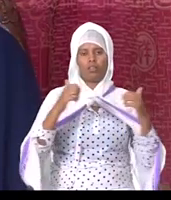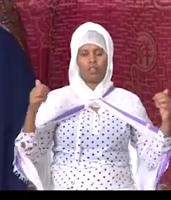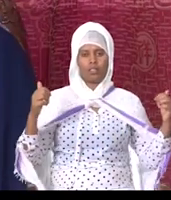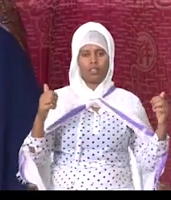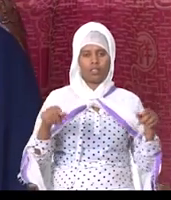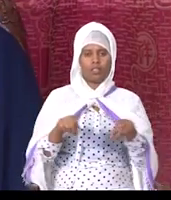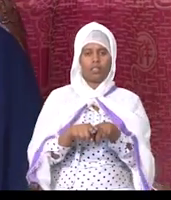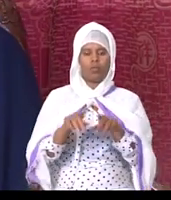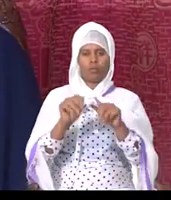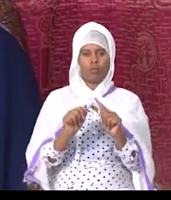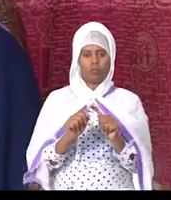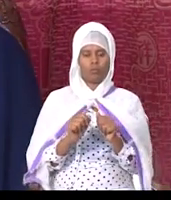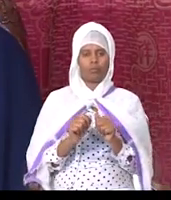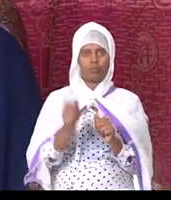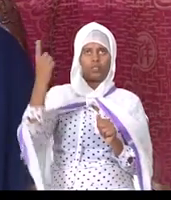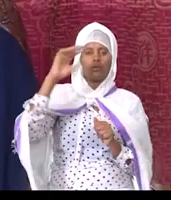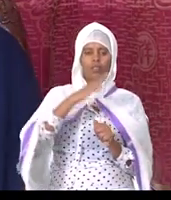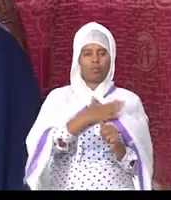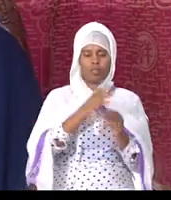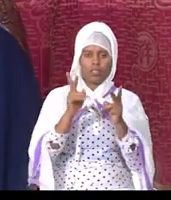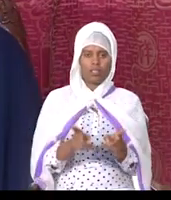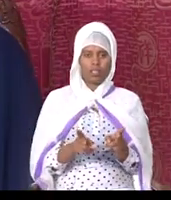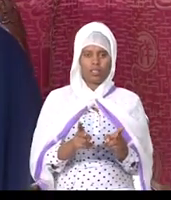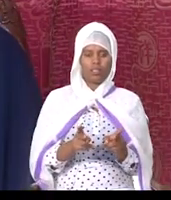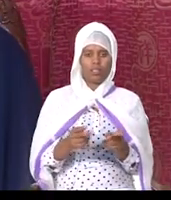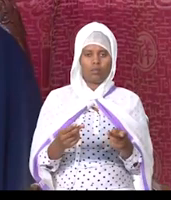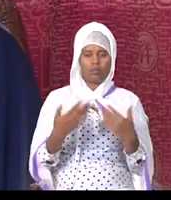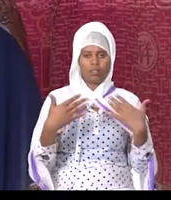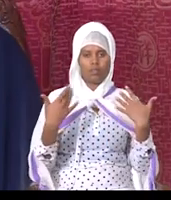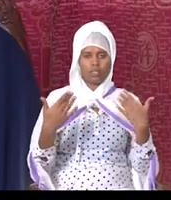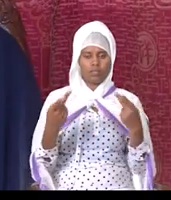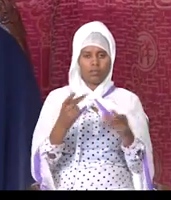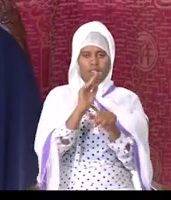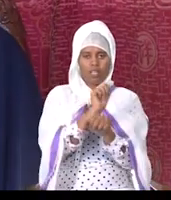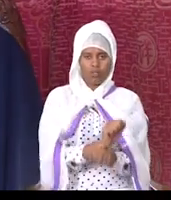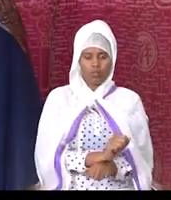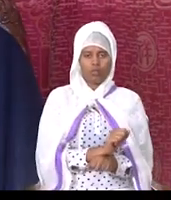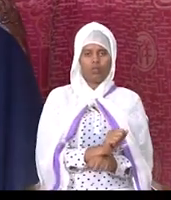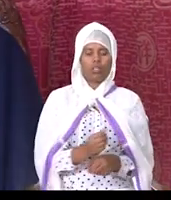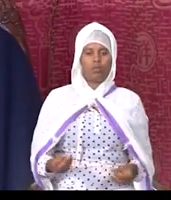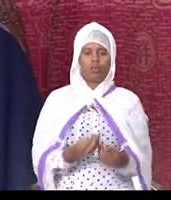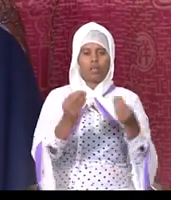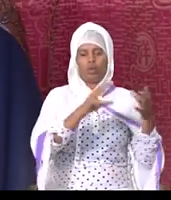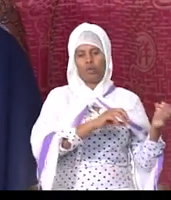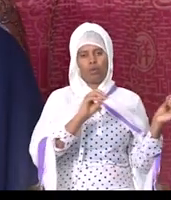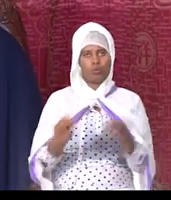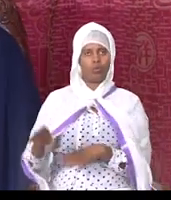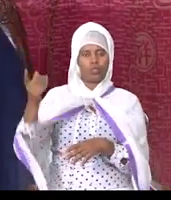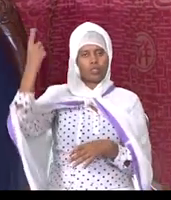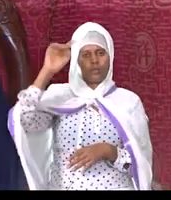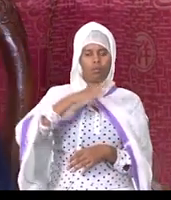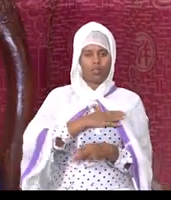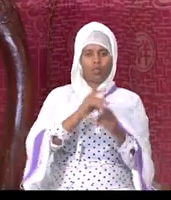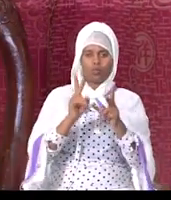ክፈሊ ቀረበሞ ይብል ማለት እዩ ክርስቶስ ኣምላኽና ከዓ ብኣውተረ ንፋስ ኣሲሩ ናብ ሲኦል ደርበዮ ይብል ስለዚ ክርስቶስ